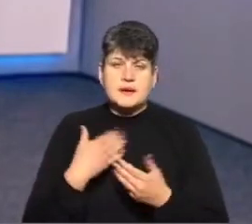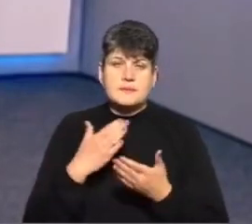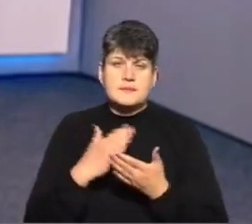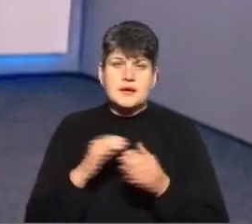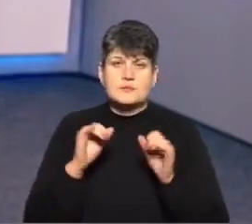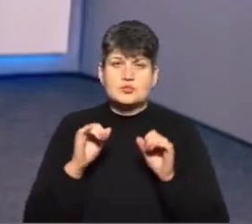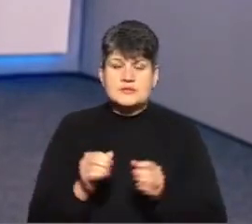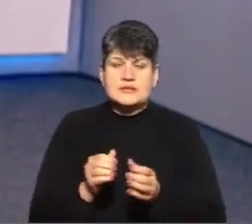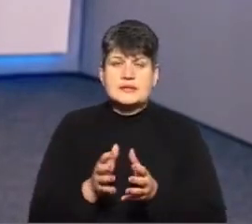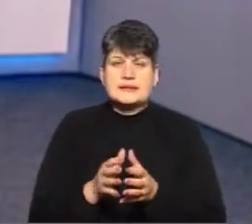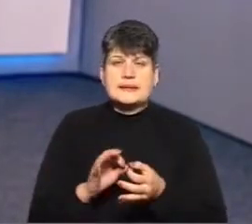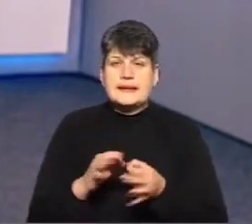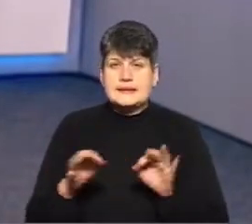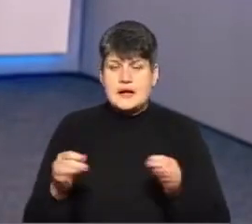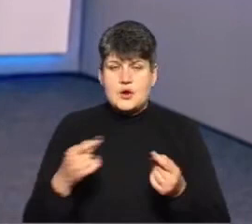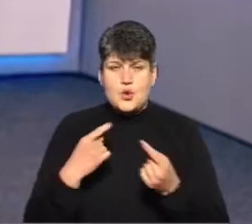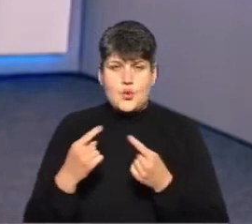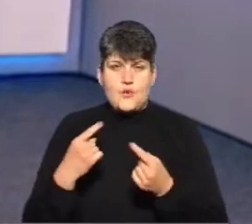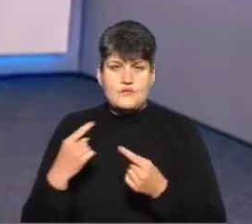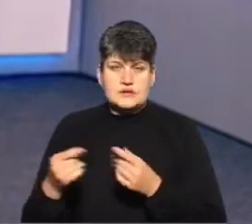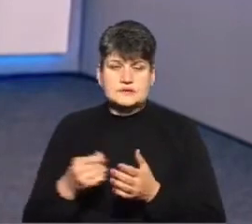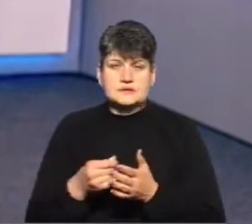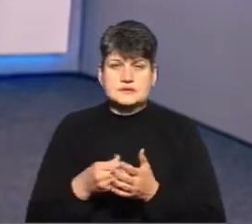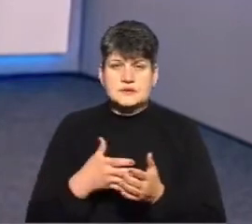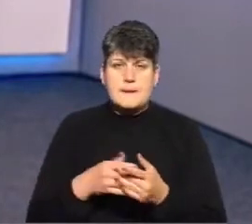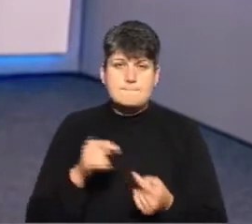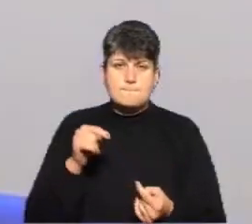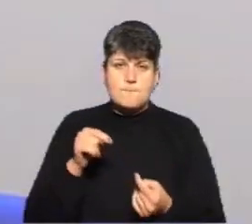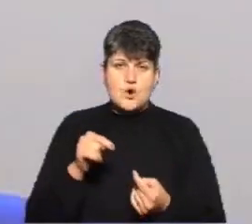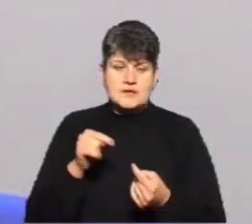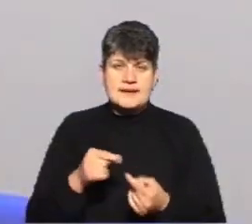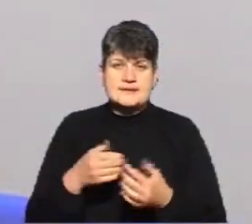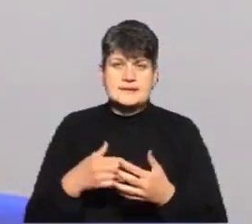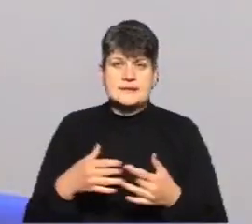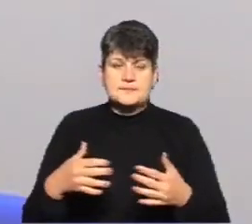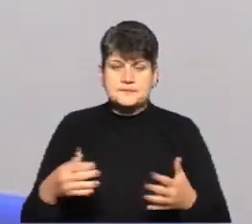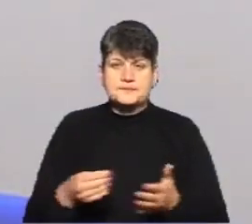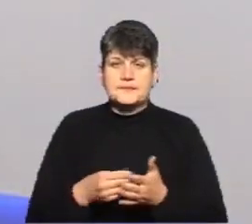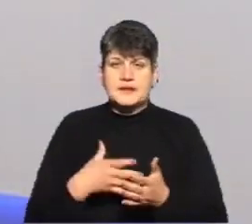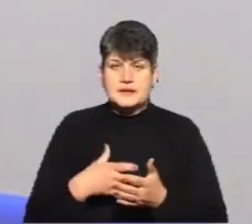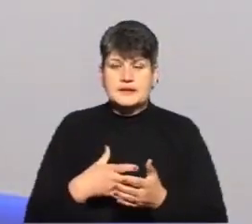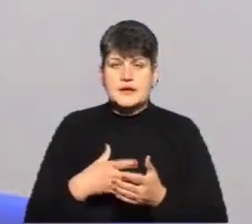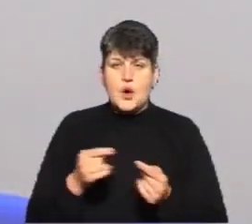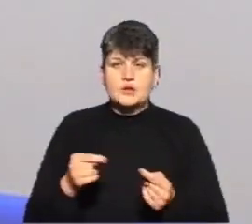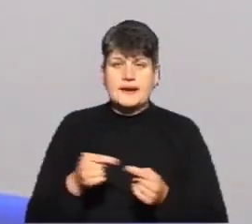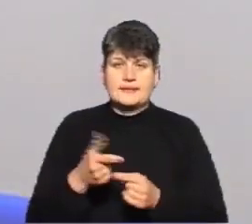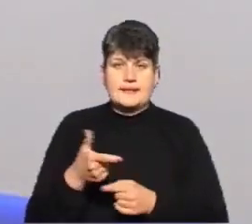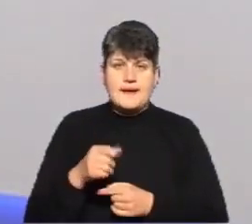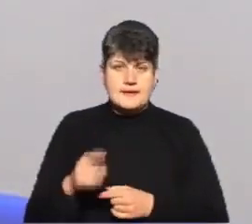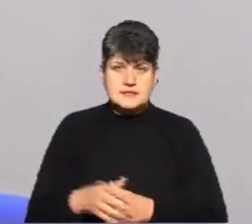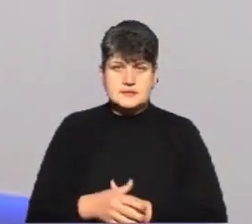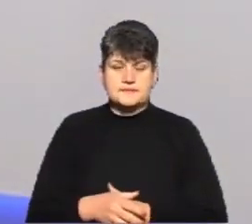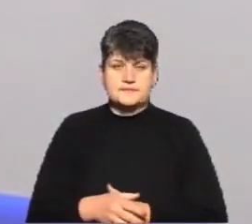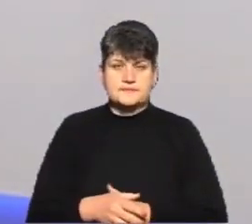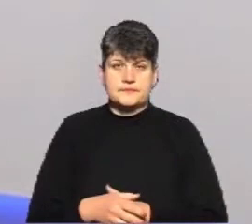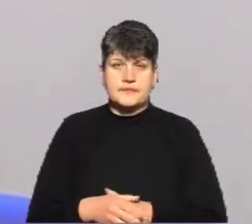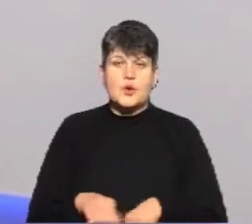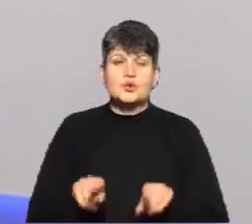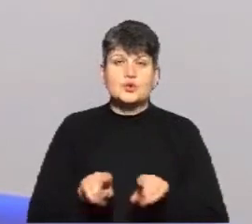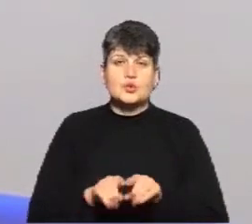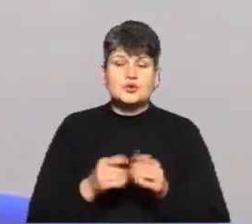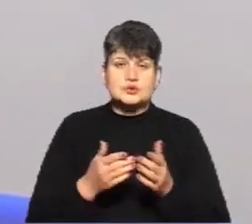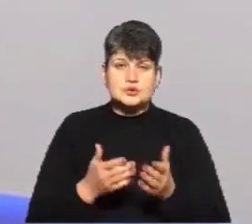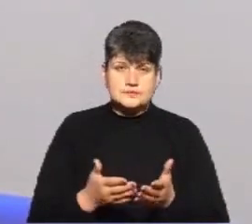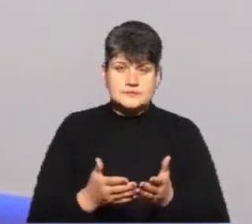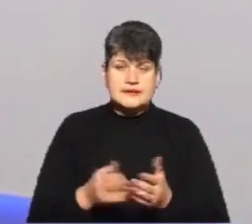детально обговорити тарифні протести і взагалі тарифи, а конкретно на газ. Отож, Денис